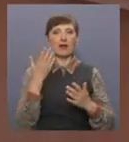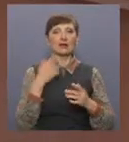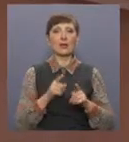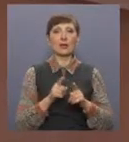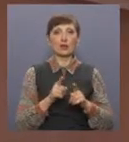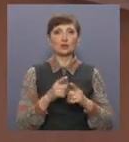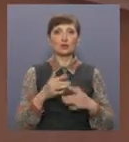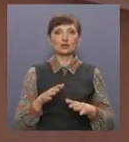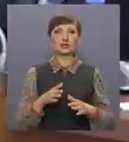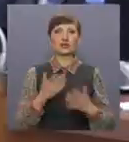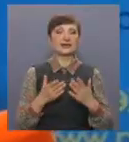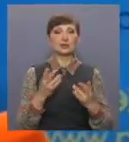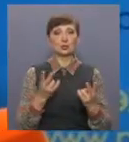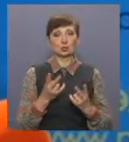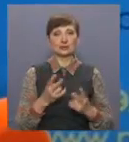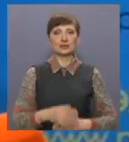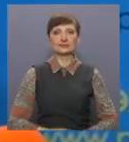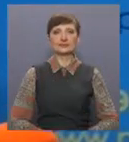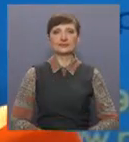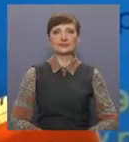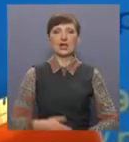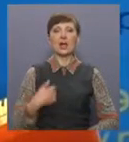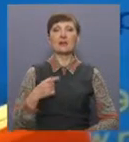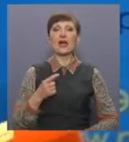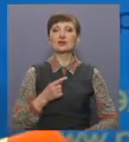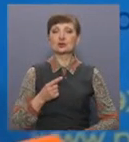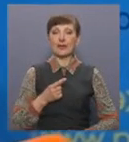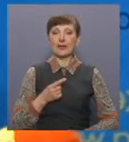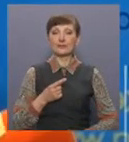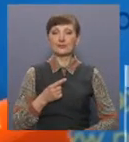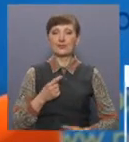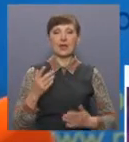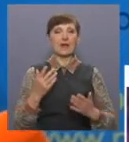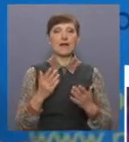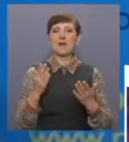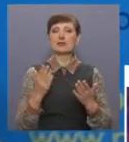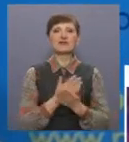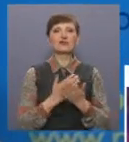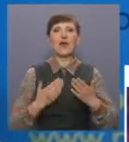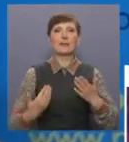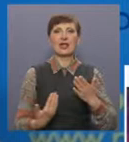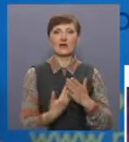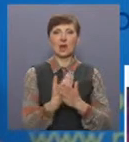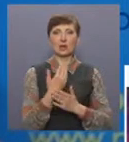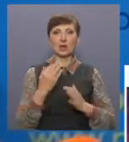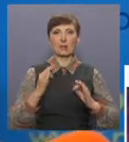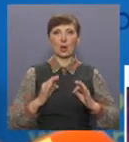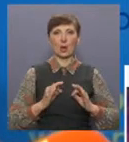ревизии оправданы. Мы ожидаем совершенно обновленной